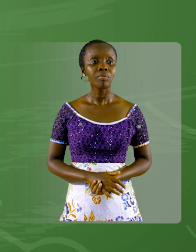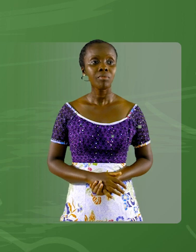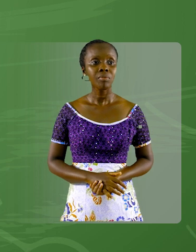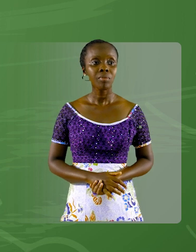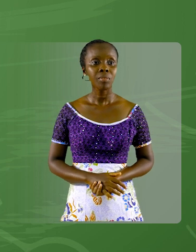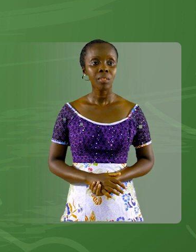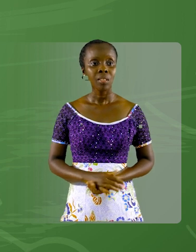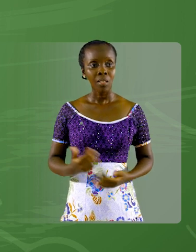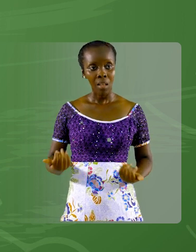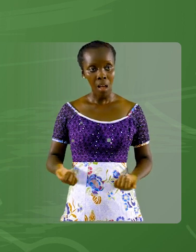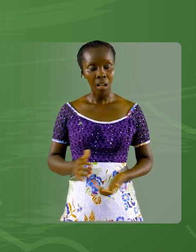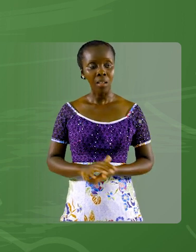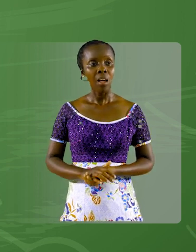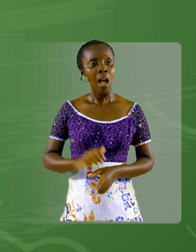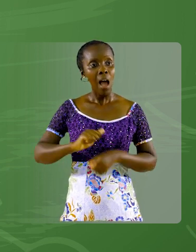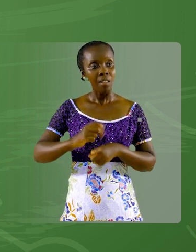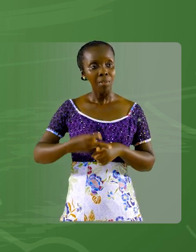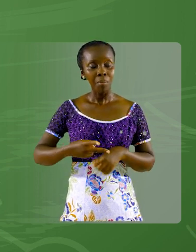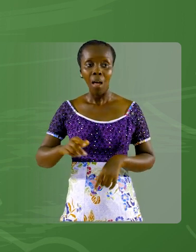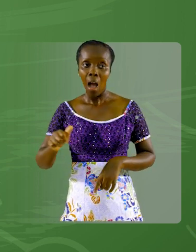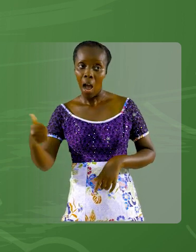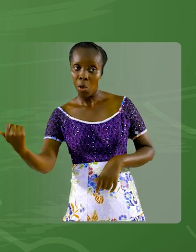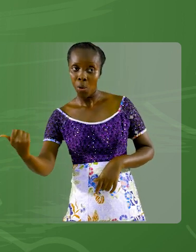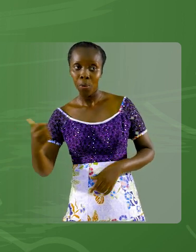Nous avons l'adverbe ailleurs.